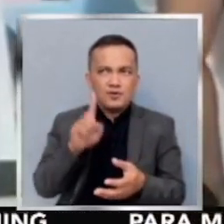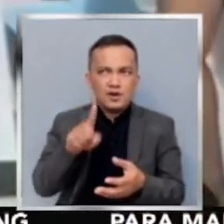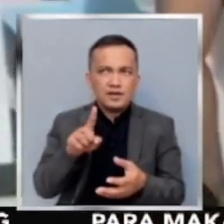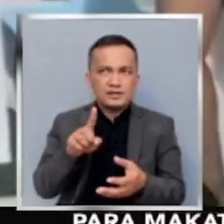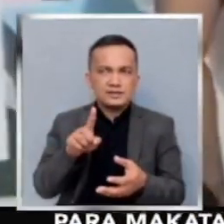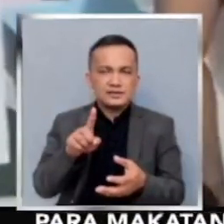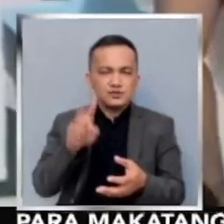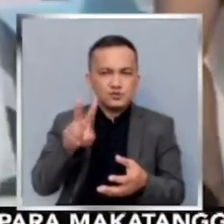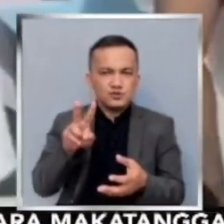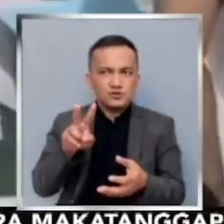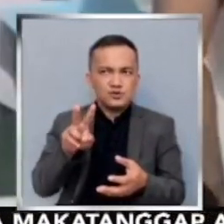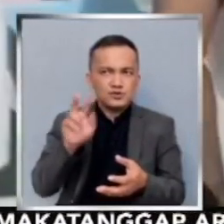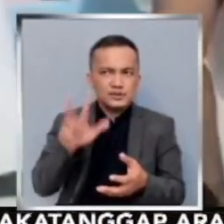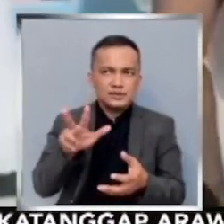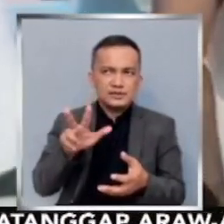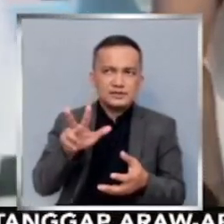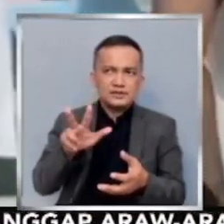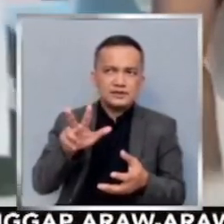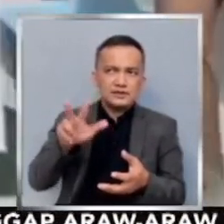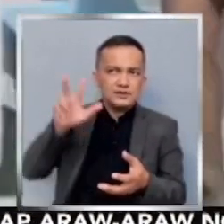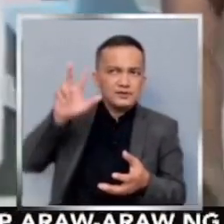1, 2, 3, go!